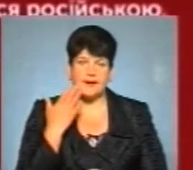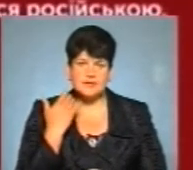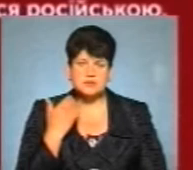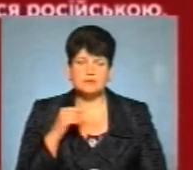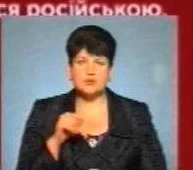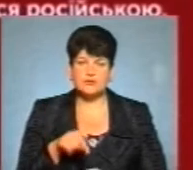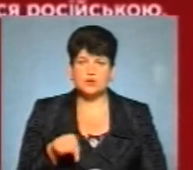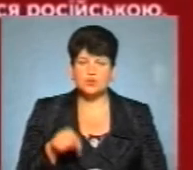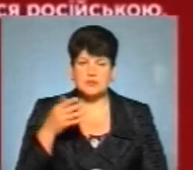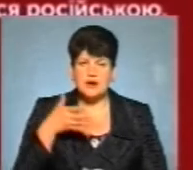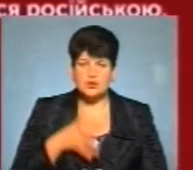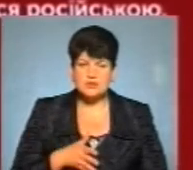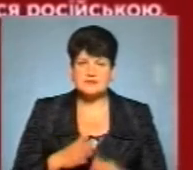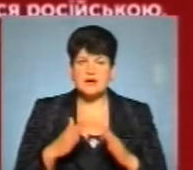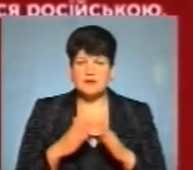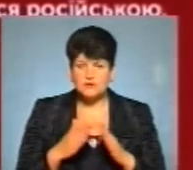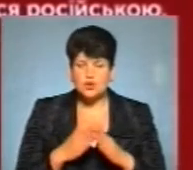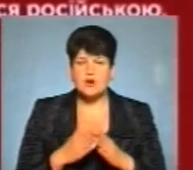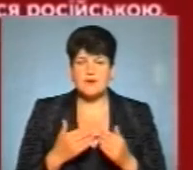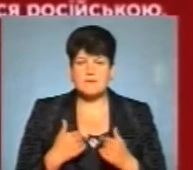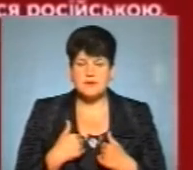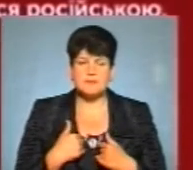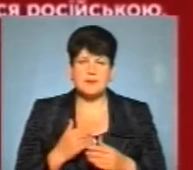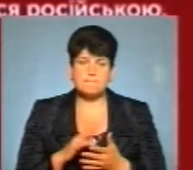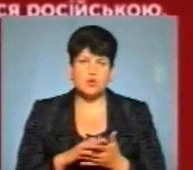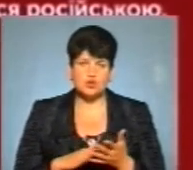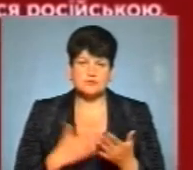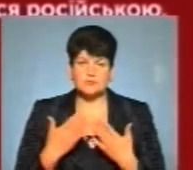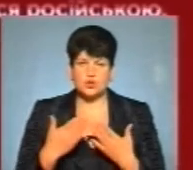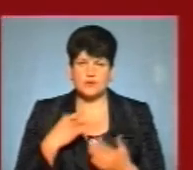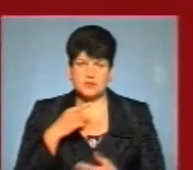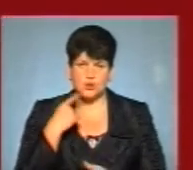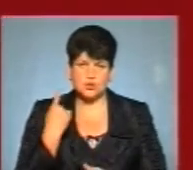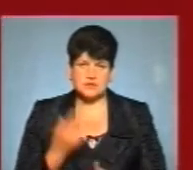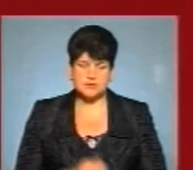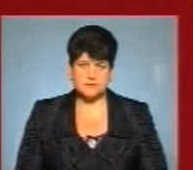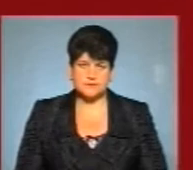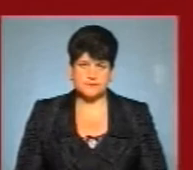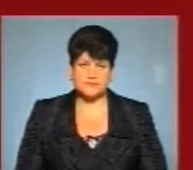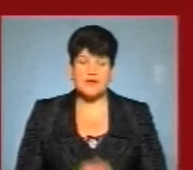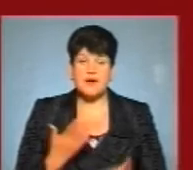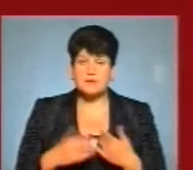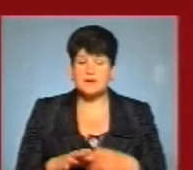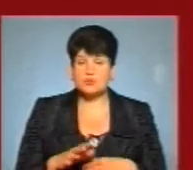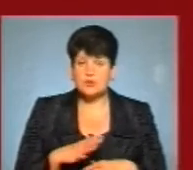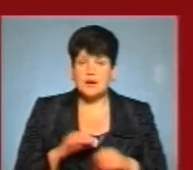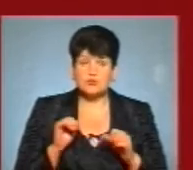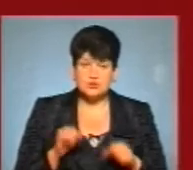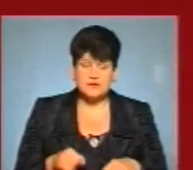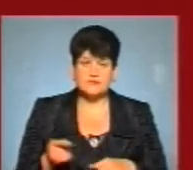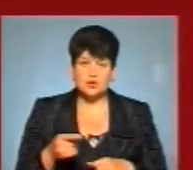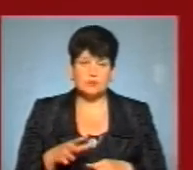що він тут народився, але вдома ми все ж таки продовжуємо спілкуватися з російською. А от якби була можливість і в Тернополі